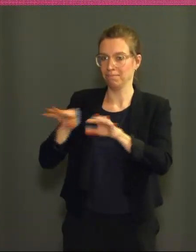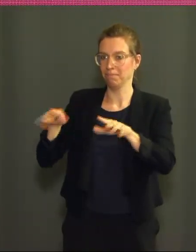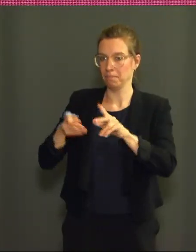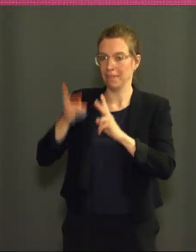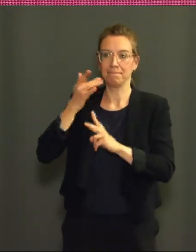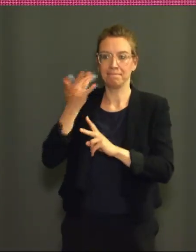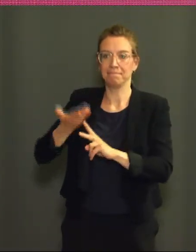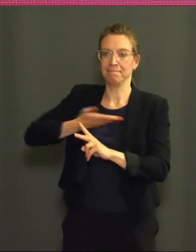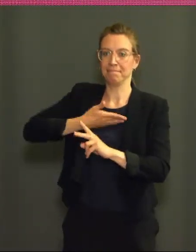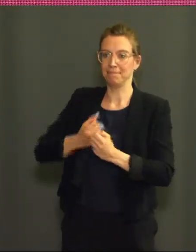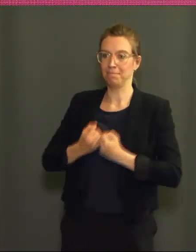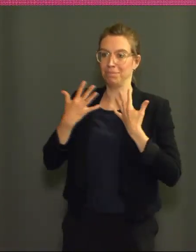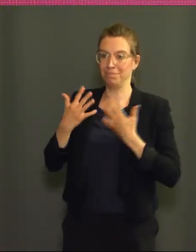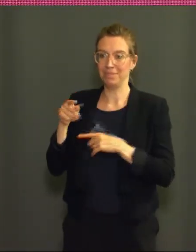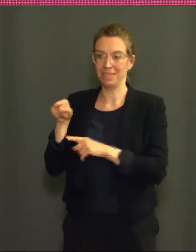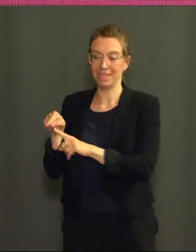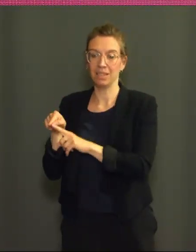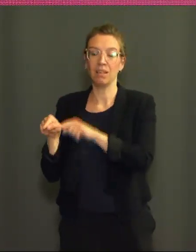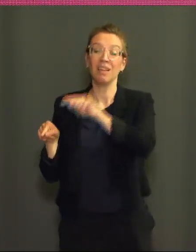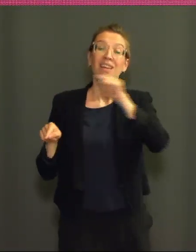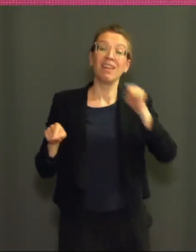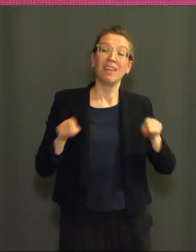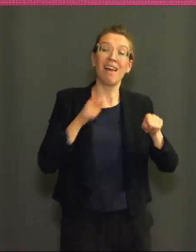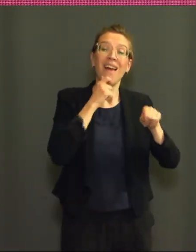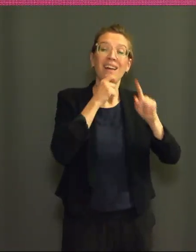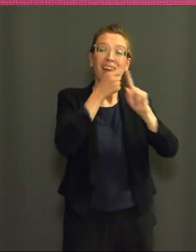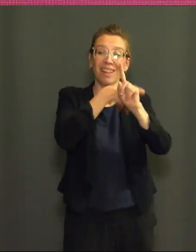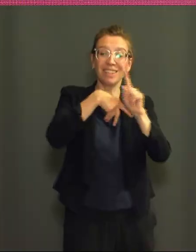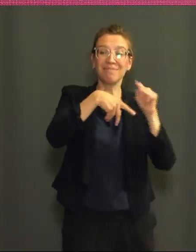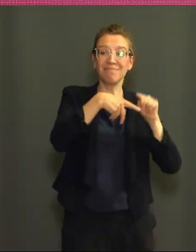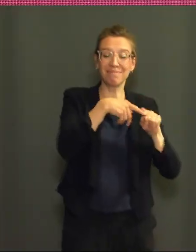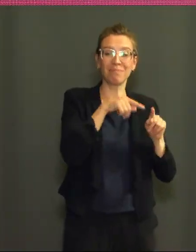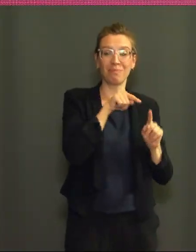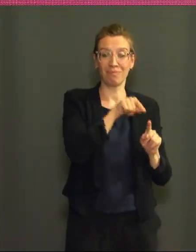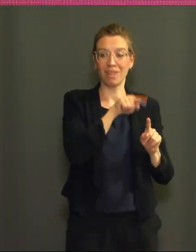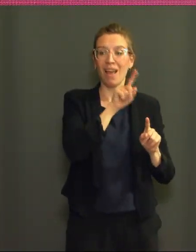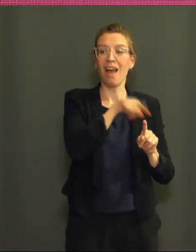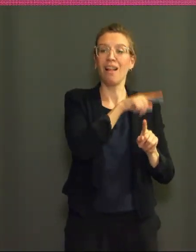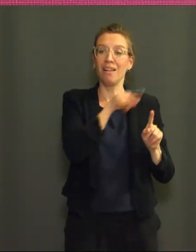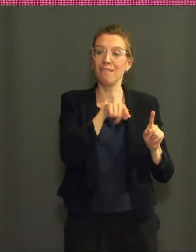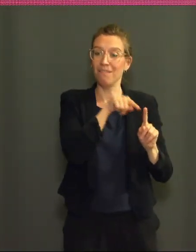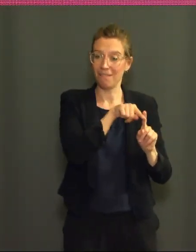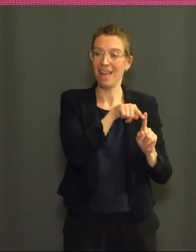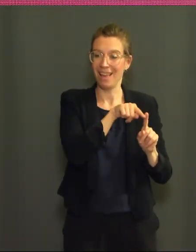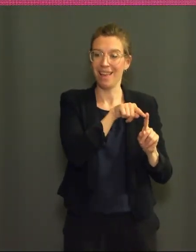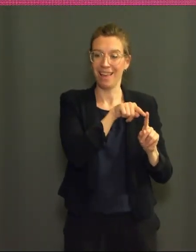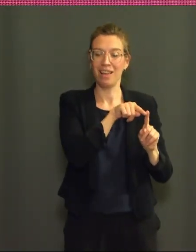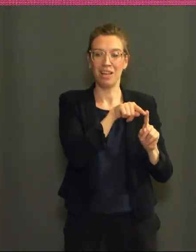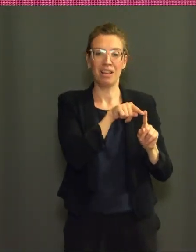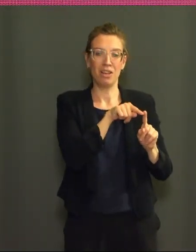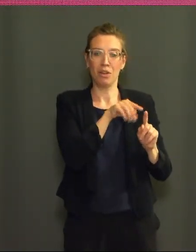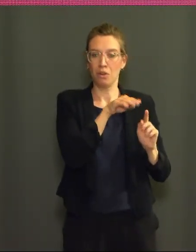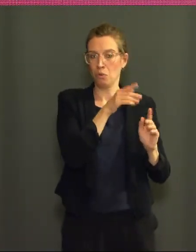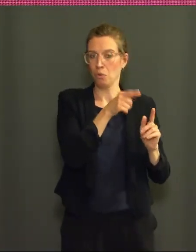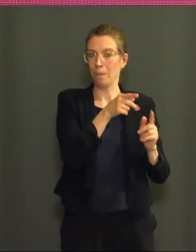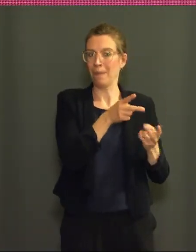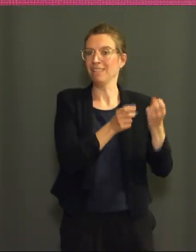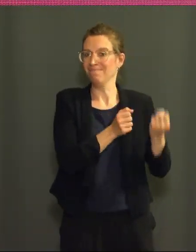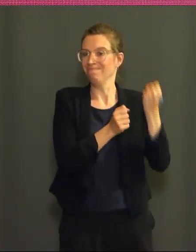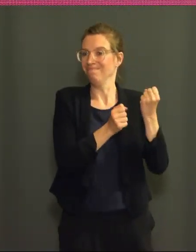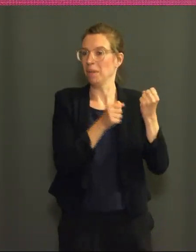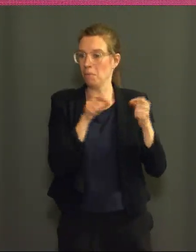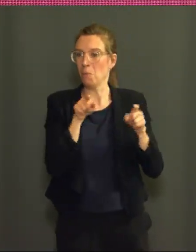vele besmettingen veroorzaken in de toekomst. In het bijzonder omdat we nog steeds een belangrijke groep van niet